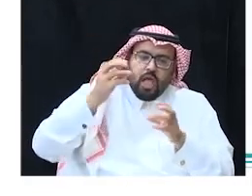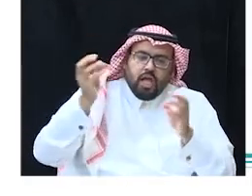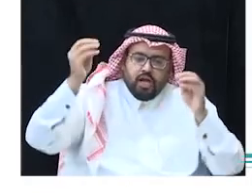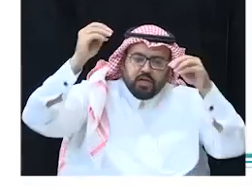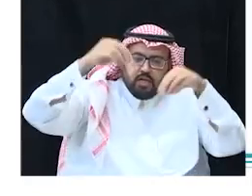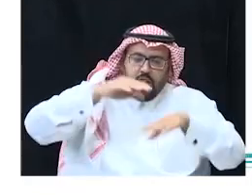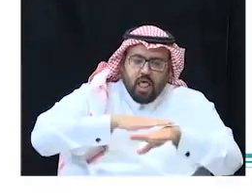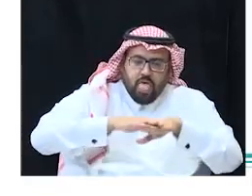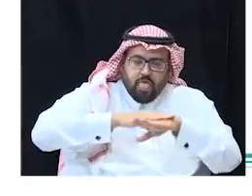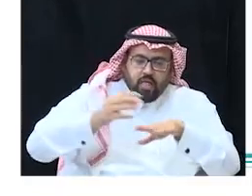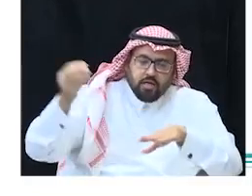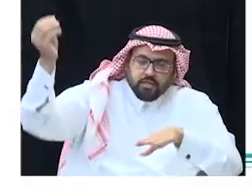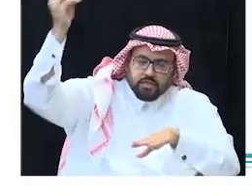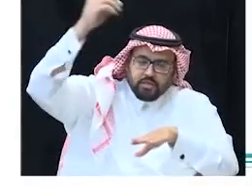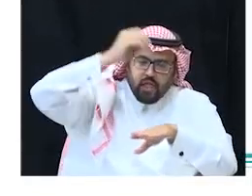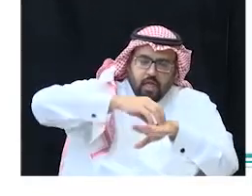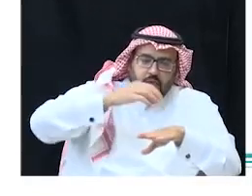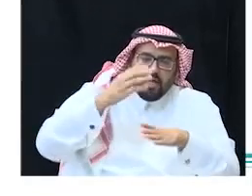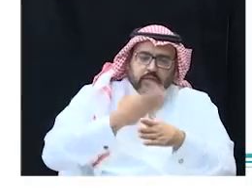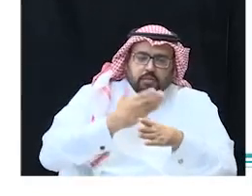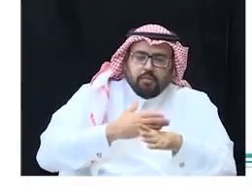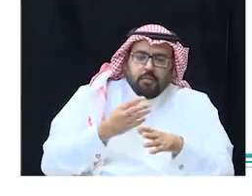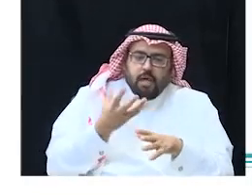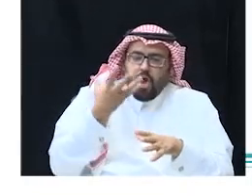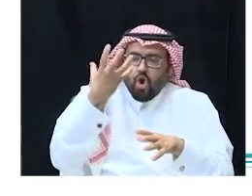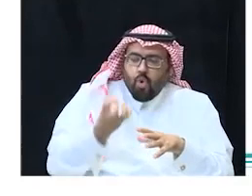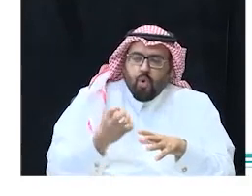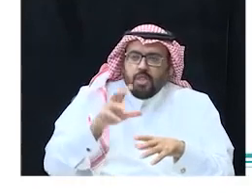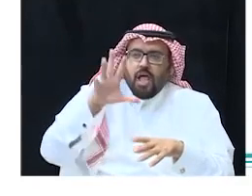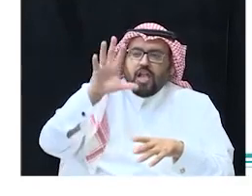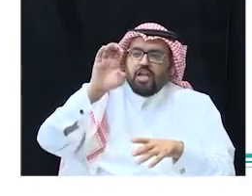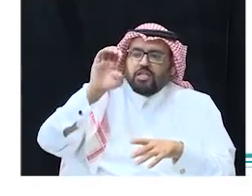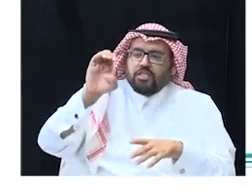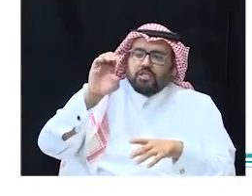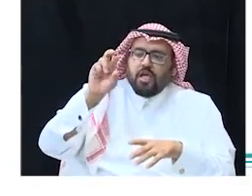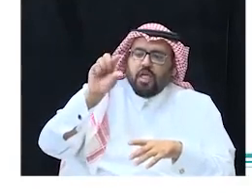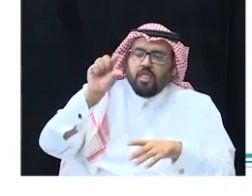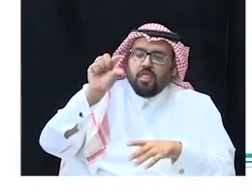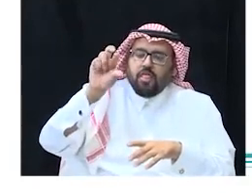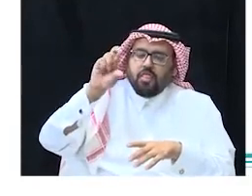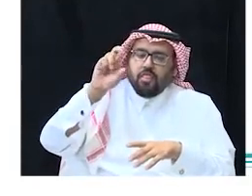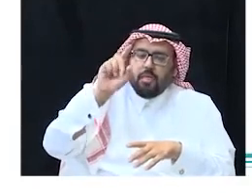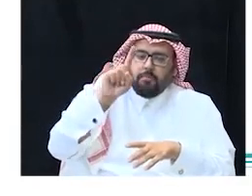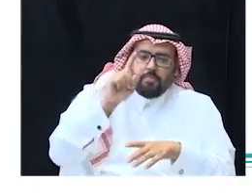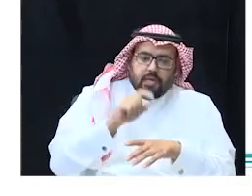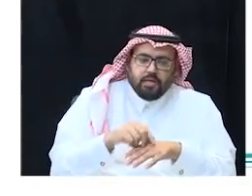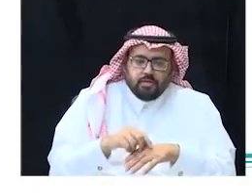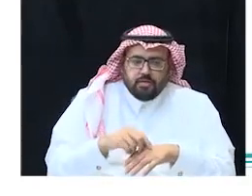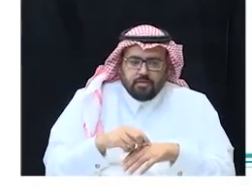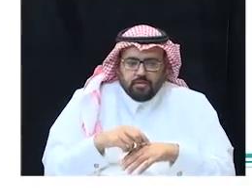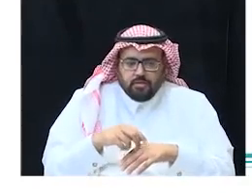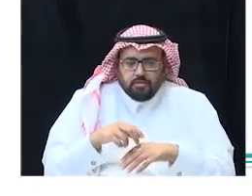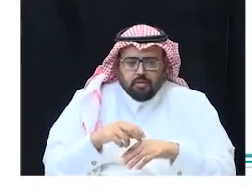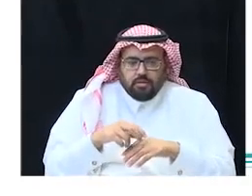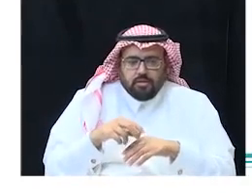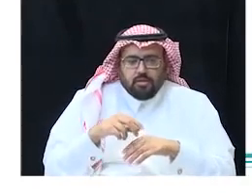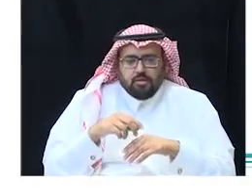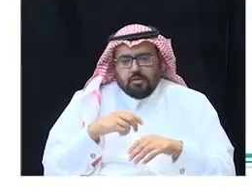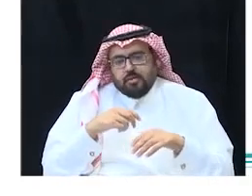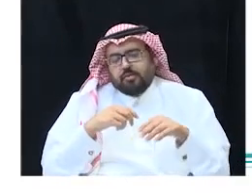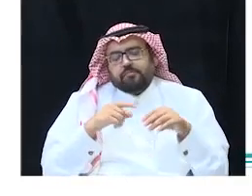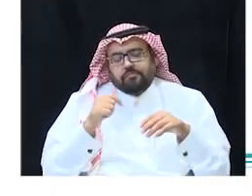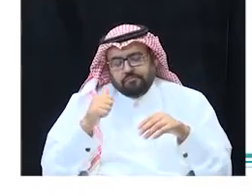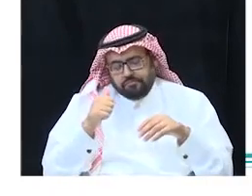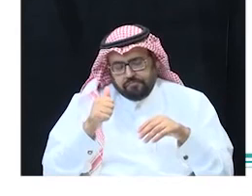تسقط الأجسام على الأرض بفعل قوة إيش؟ ها يا أبطال،